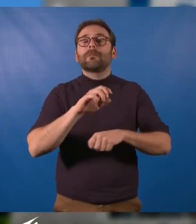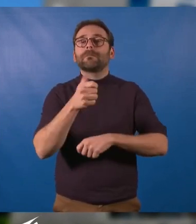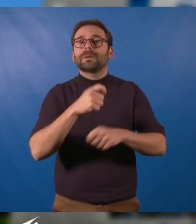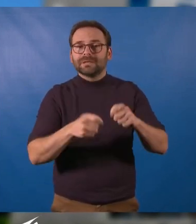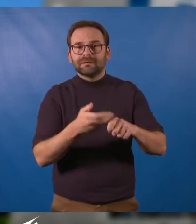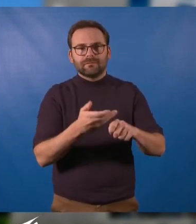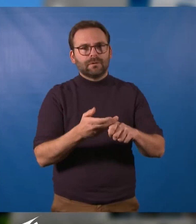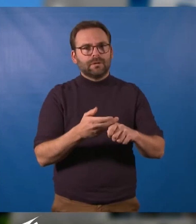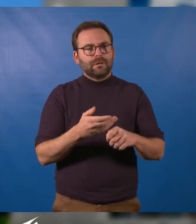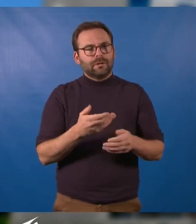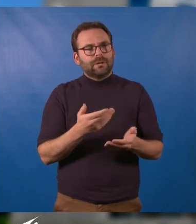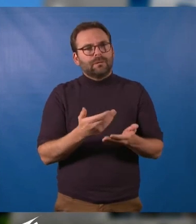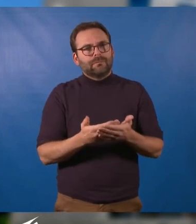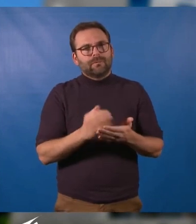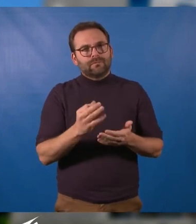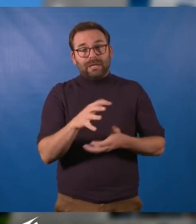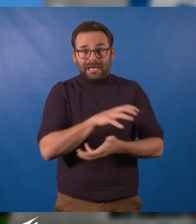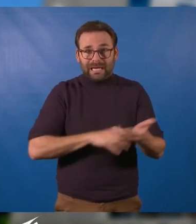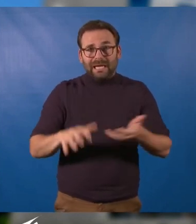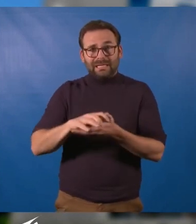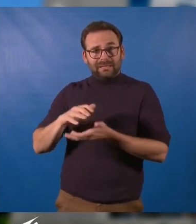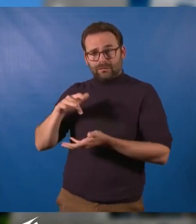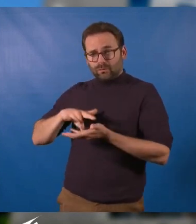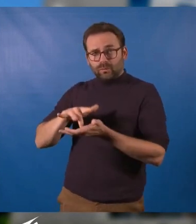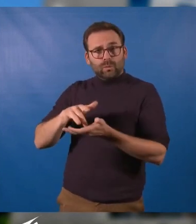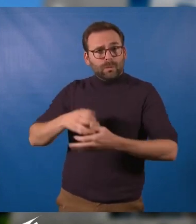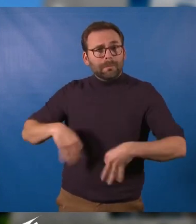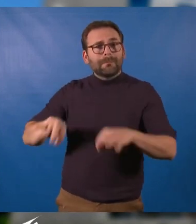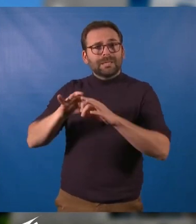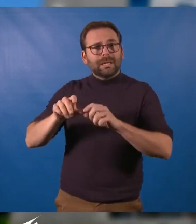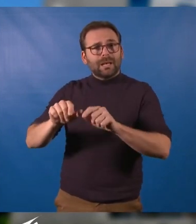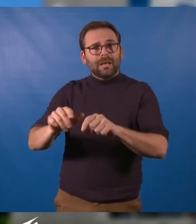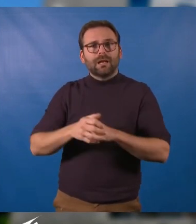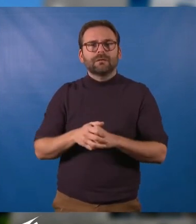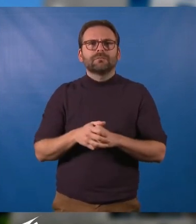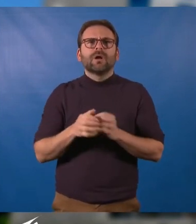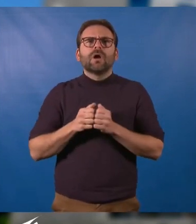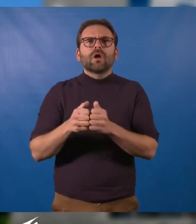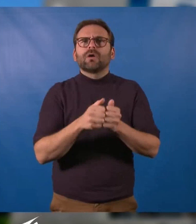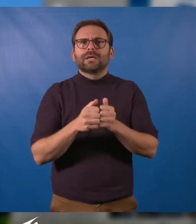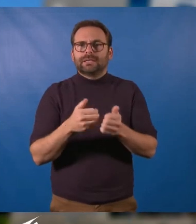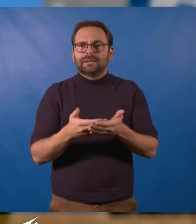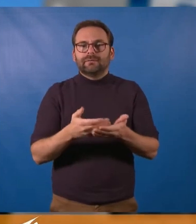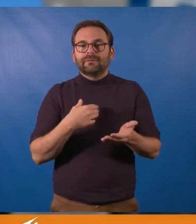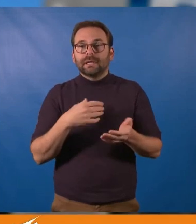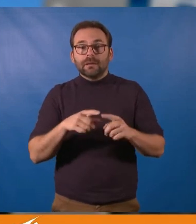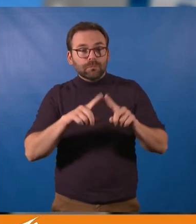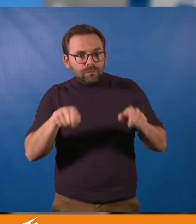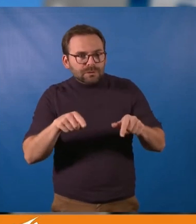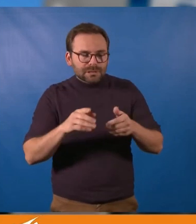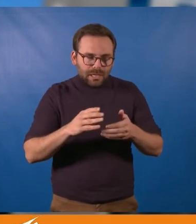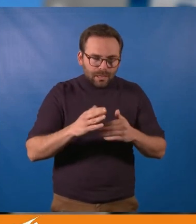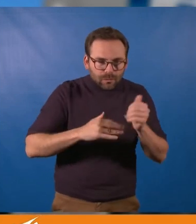particulièrement révélateur des crises multiples que le pays traverse. Les collectivités, en construisant leur budget, ne peuvent